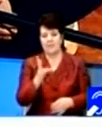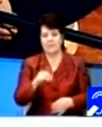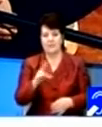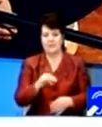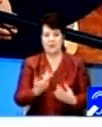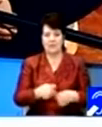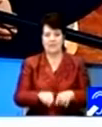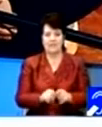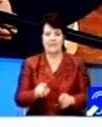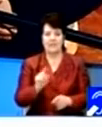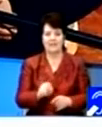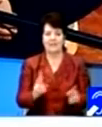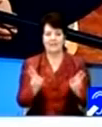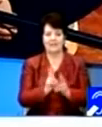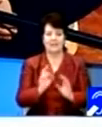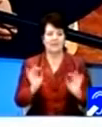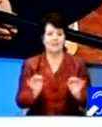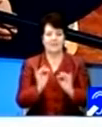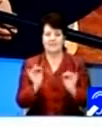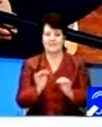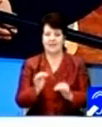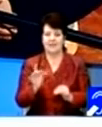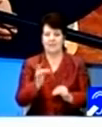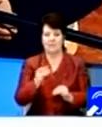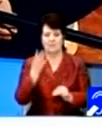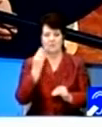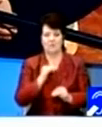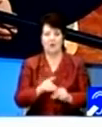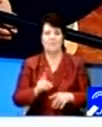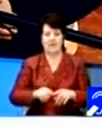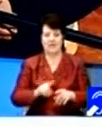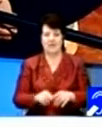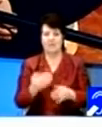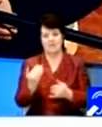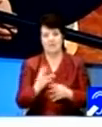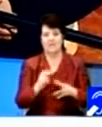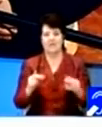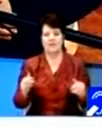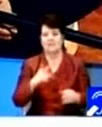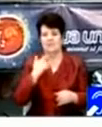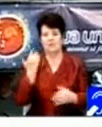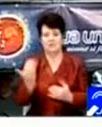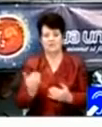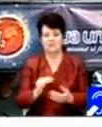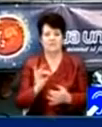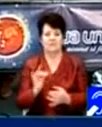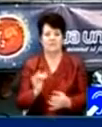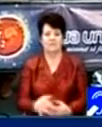de întâlnire nu reprezintă interesele Republicii Moldova, ci mai degrabă pe cele ale Federației Ruse.